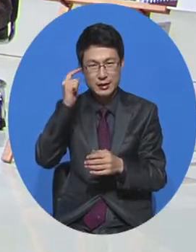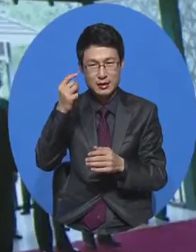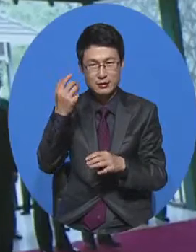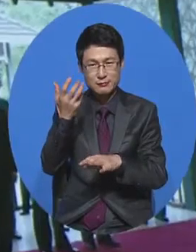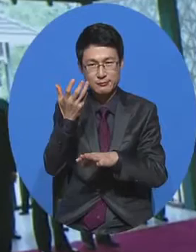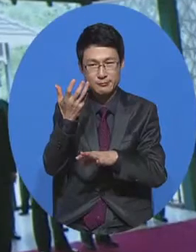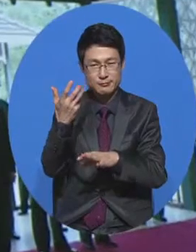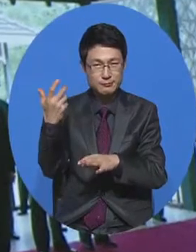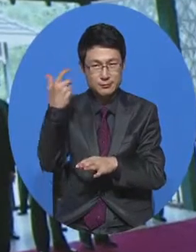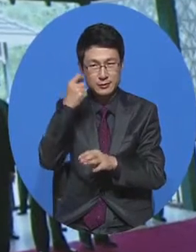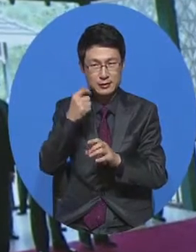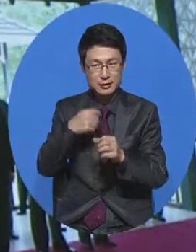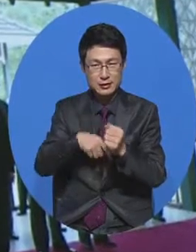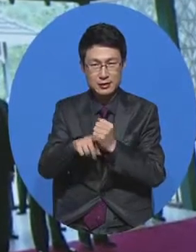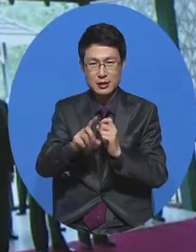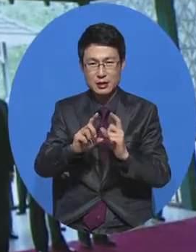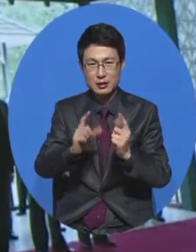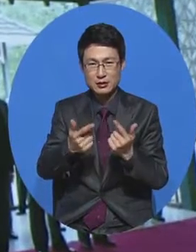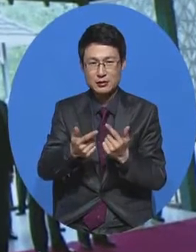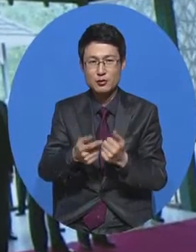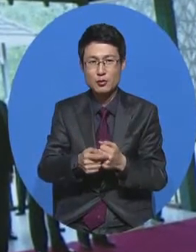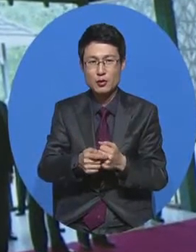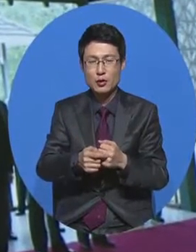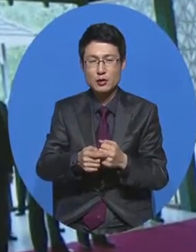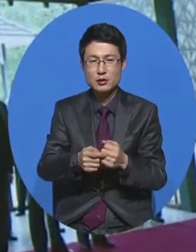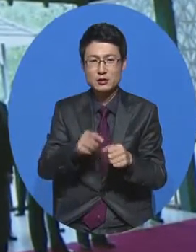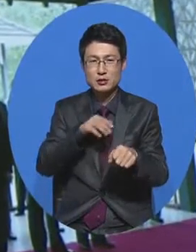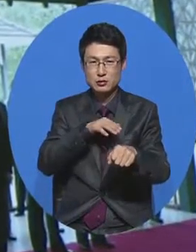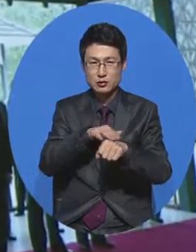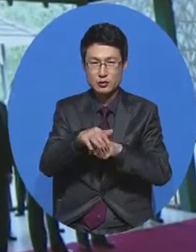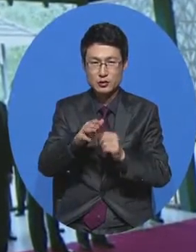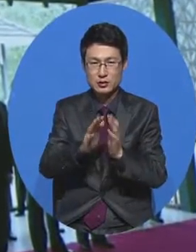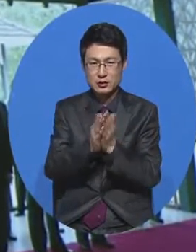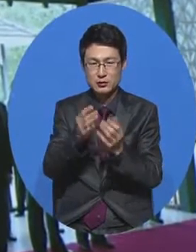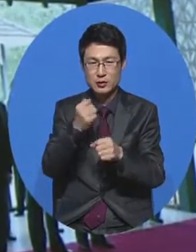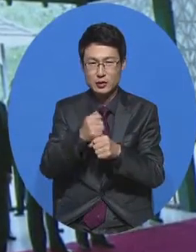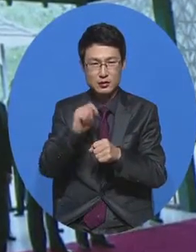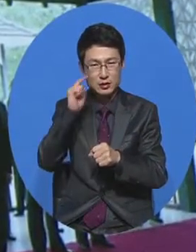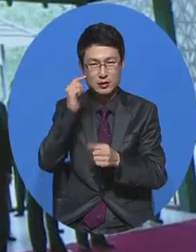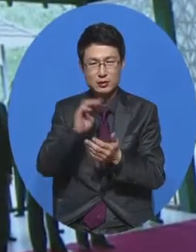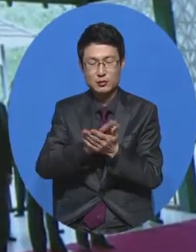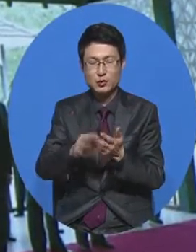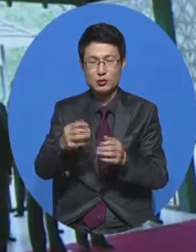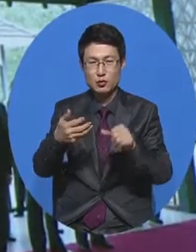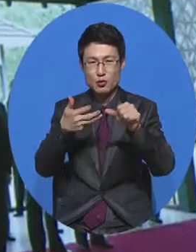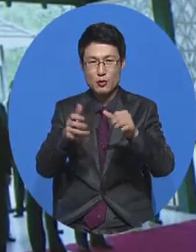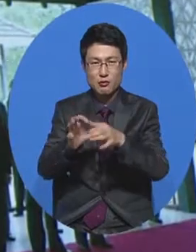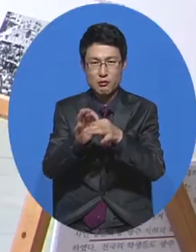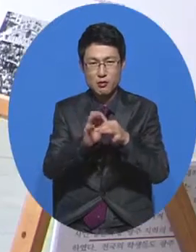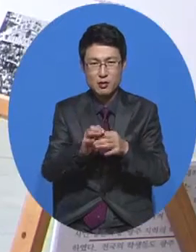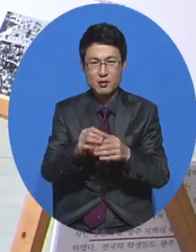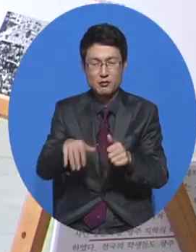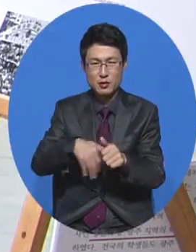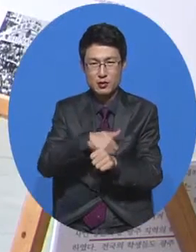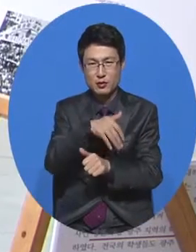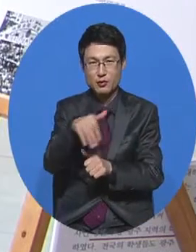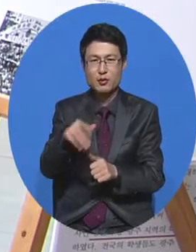이런 뜻이 없이 편성되었다 라고 판단이 들고요 5일 파리 배경과 관련해서